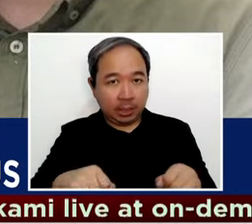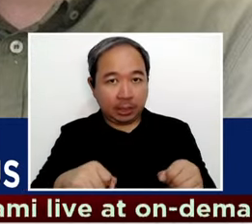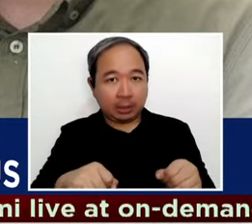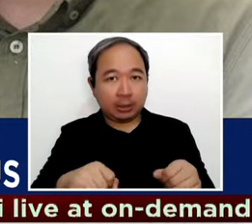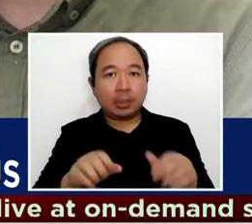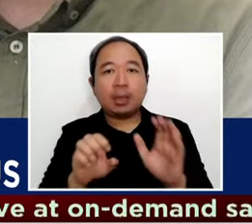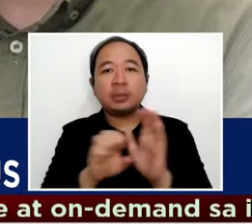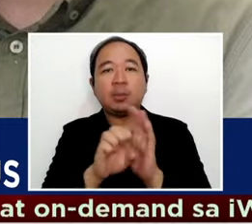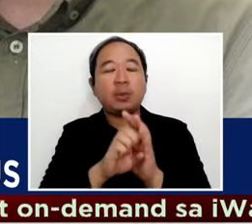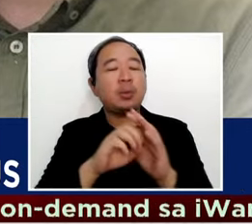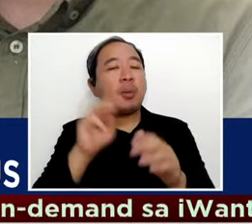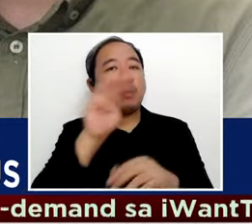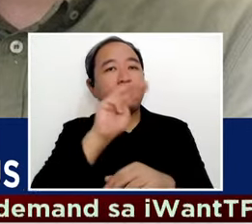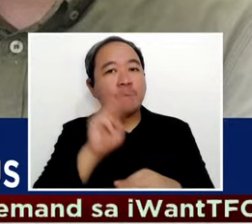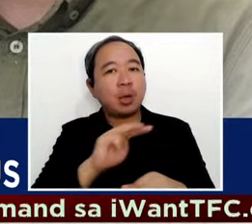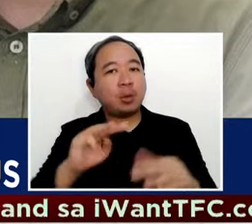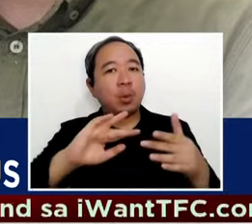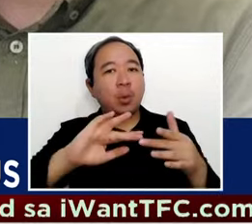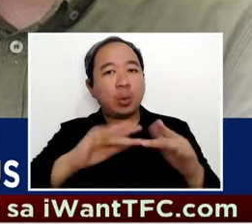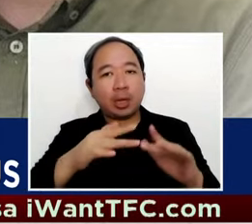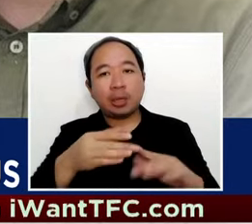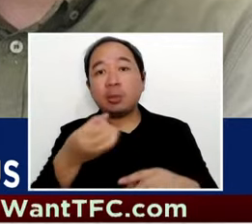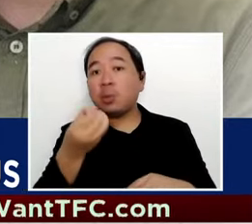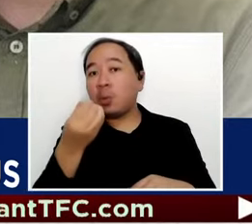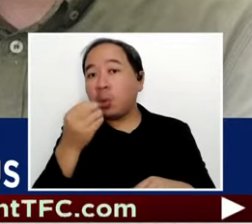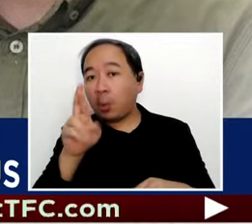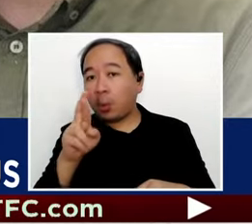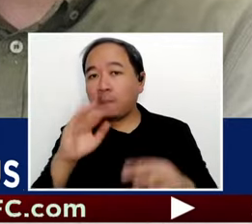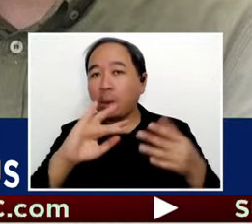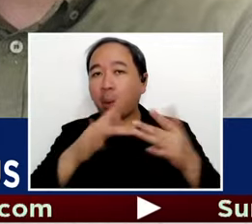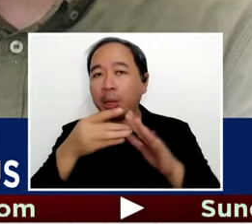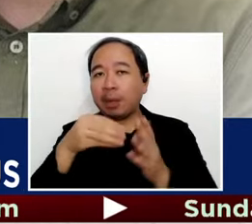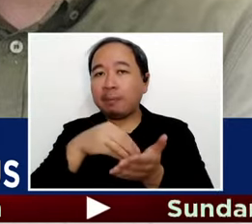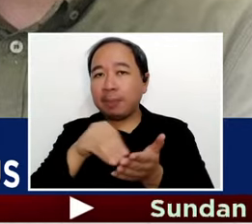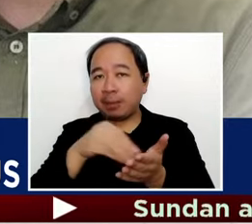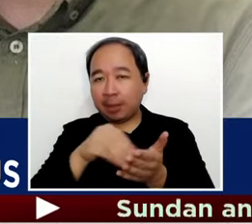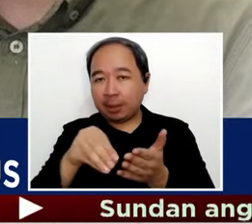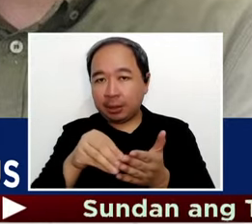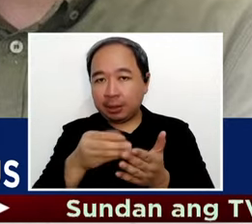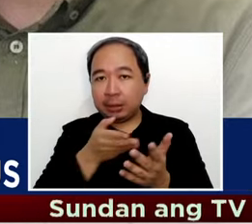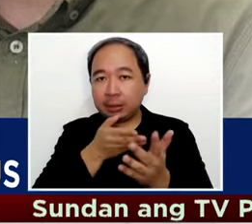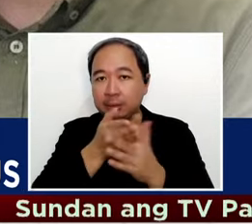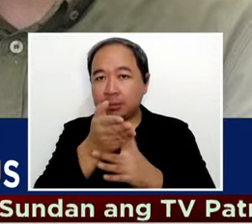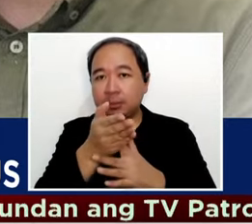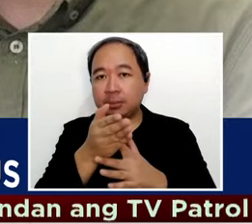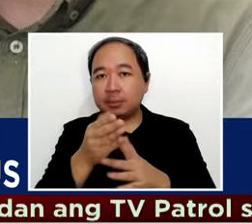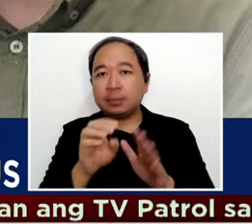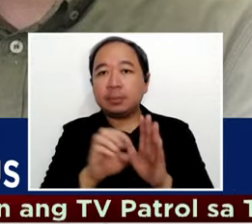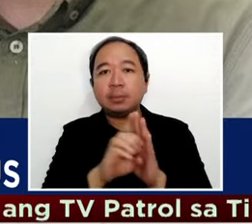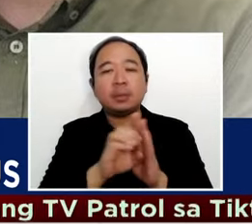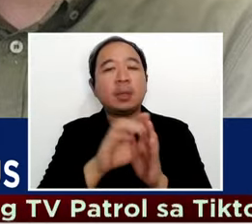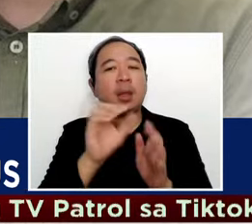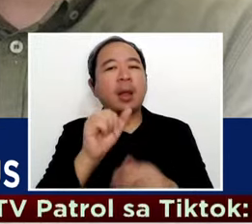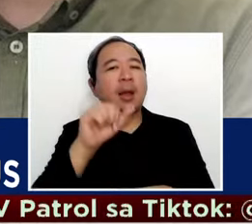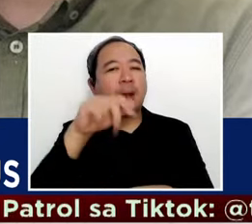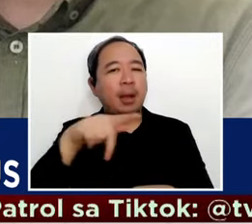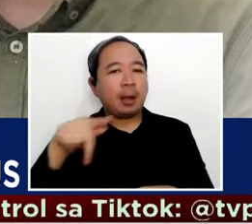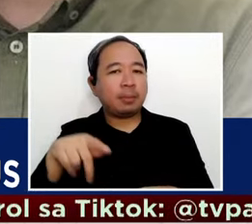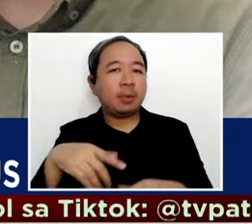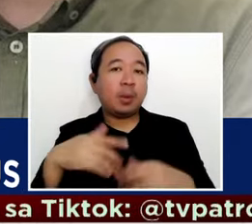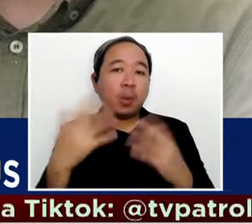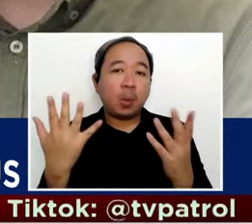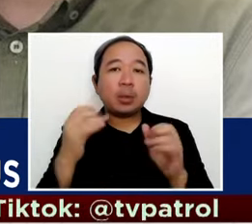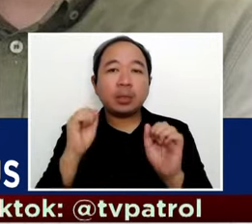katulad ng sa Meralco Online o kaya naman mga mobile payment channels kaya ng bayad app. O kaya naman sa pamamagitan